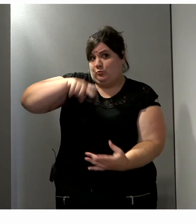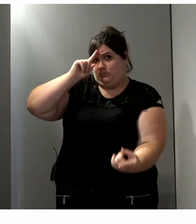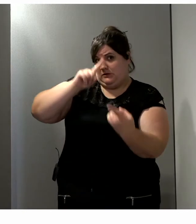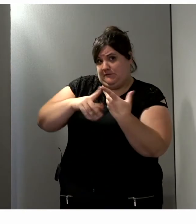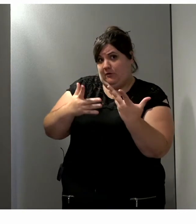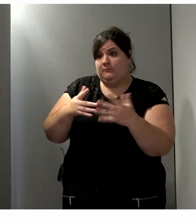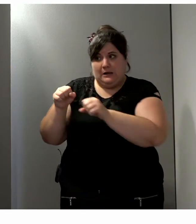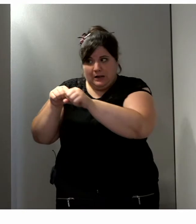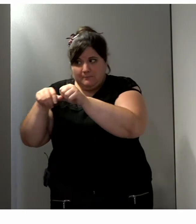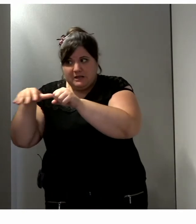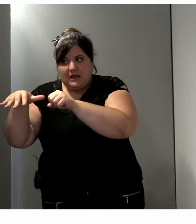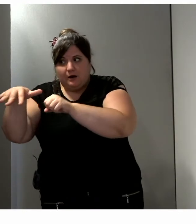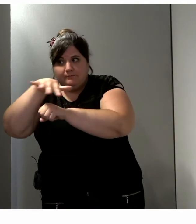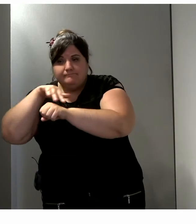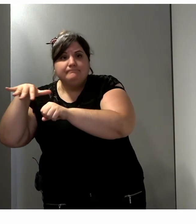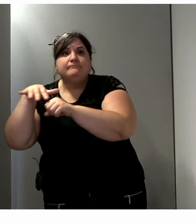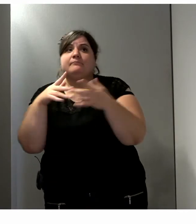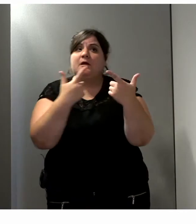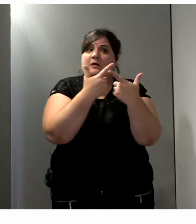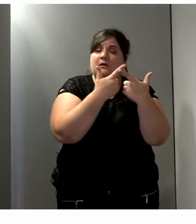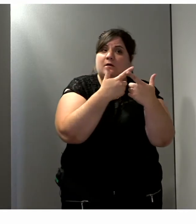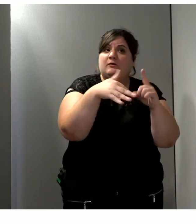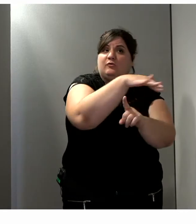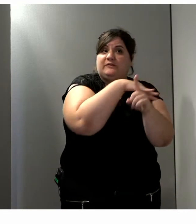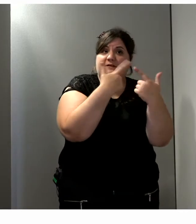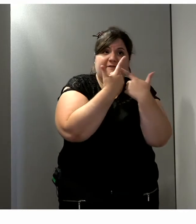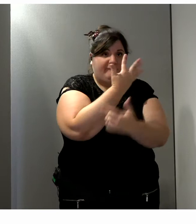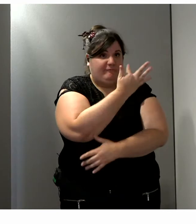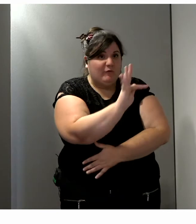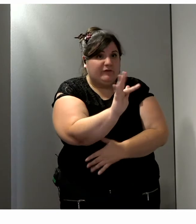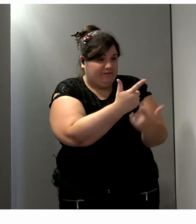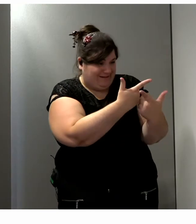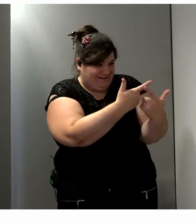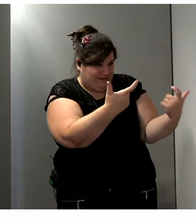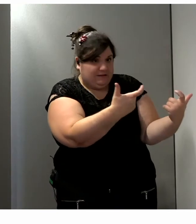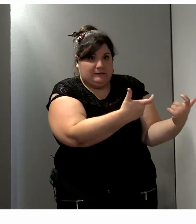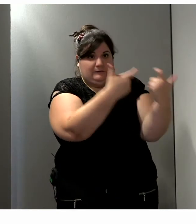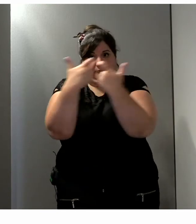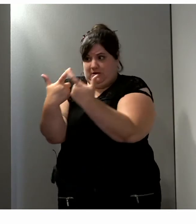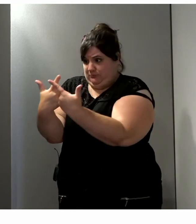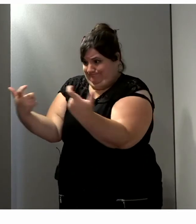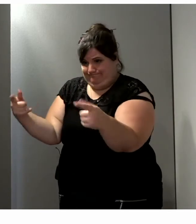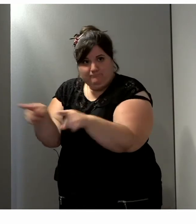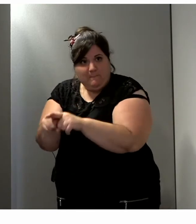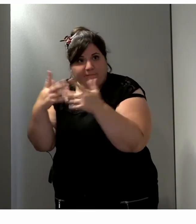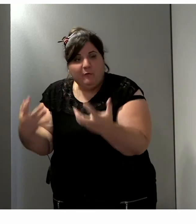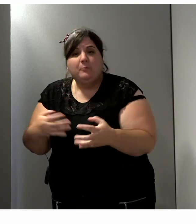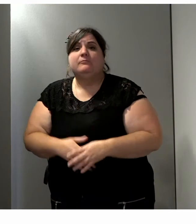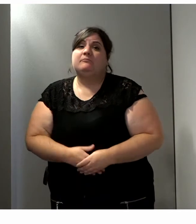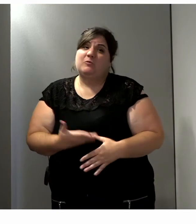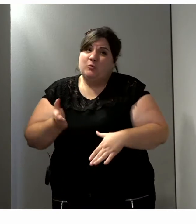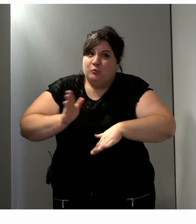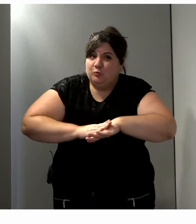une juste représentation de la diversité de la société française. Et on voit que sur la représentation des personnes en situation de